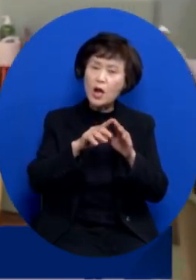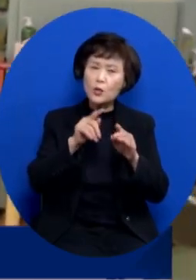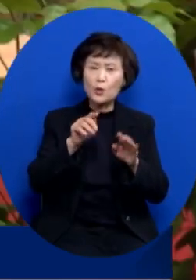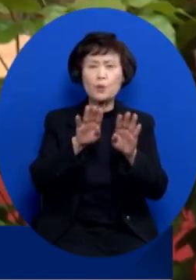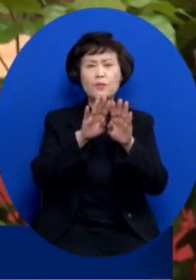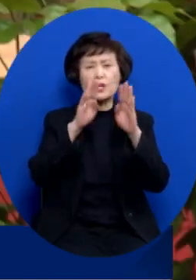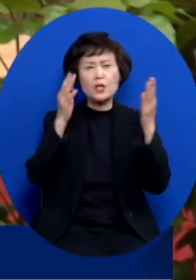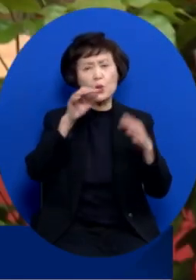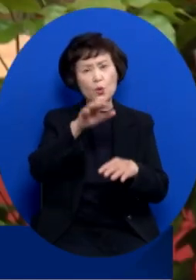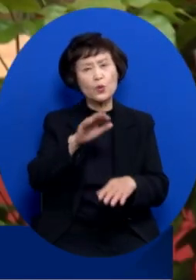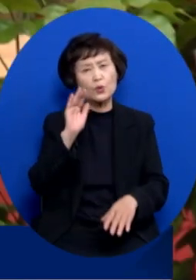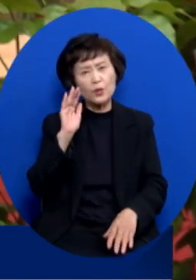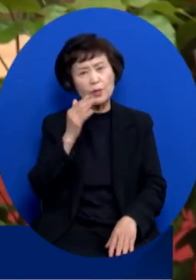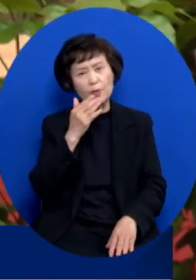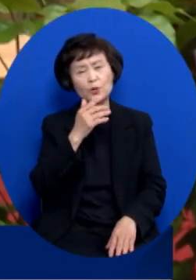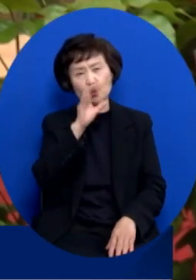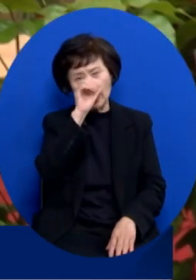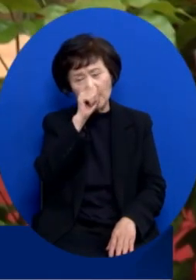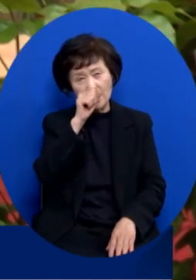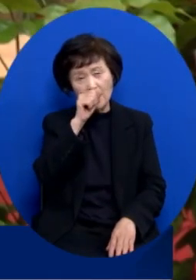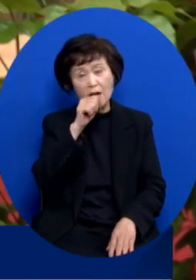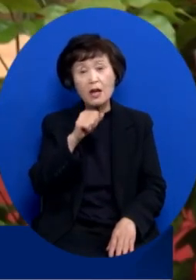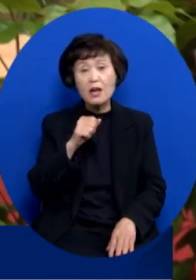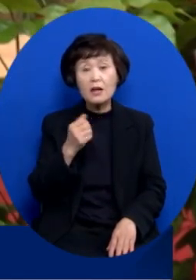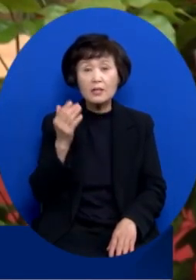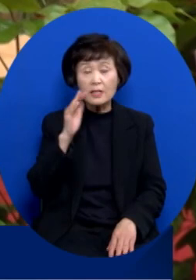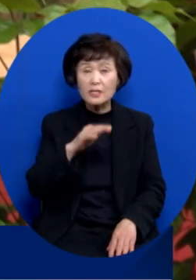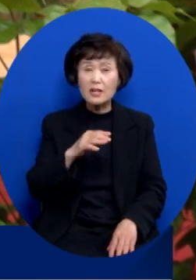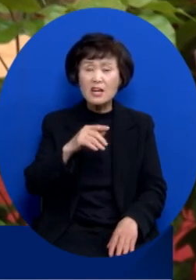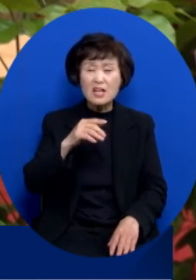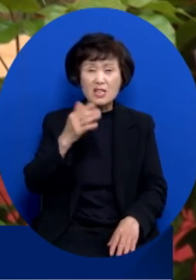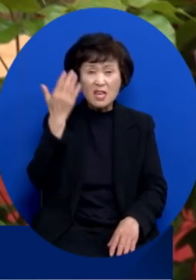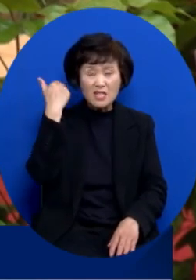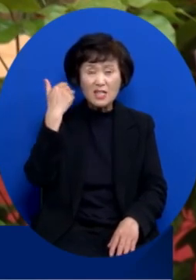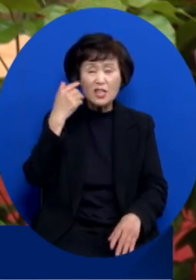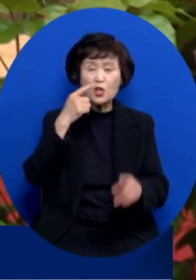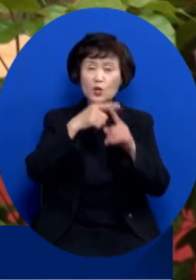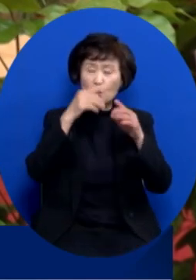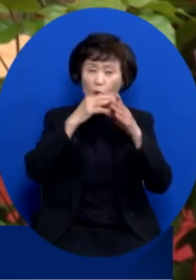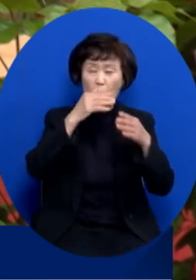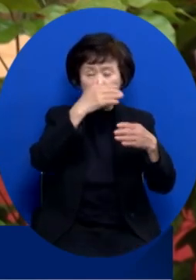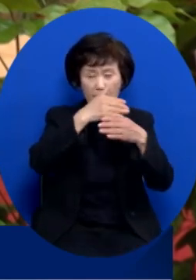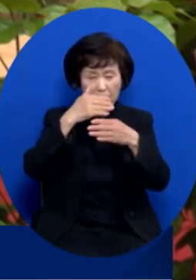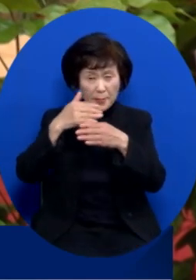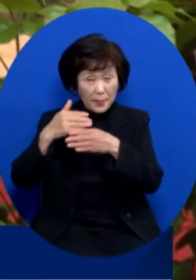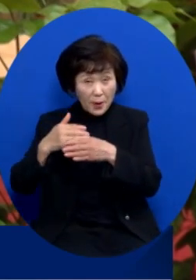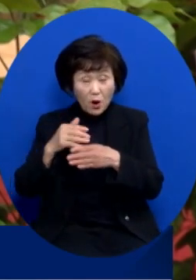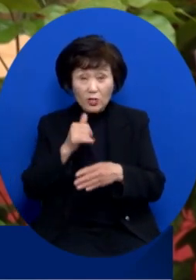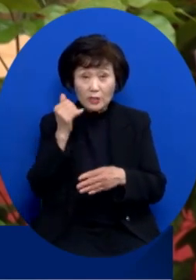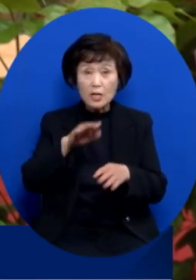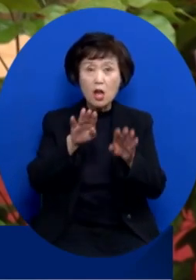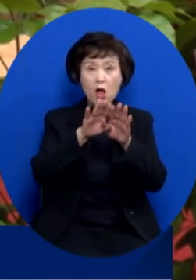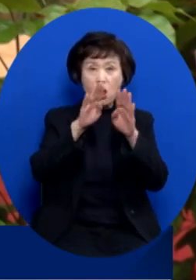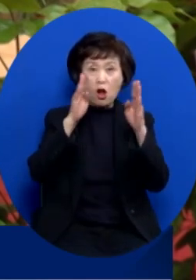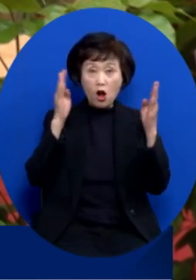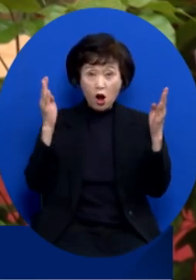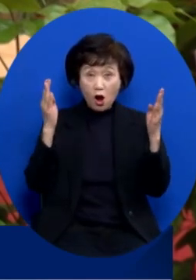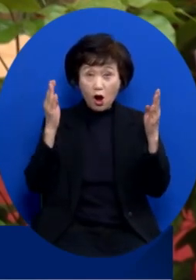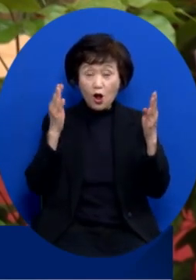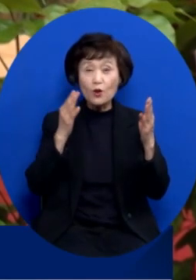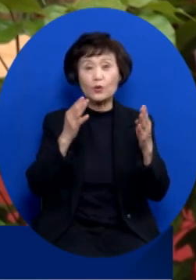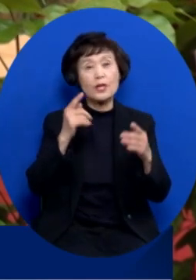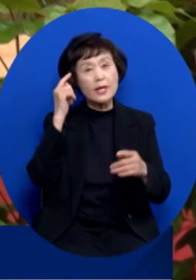그래서 나름 좀 거의 닫혀 있었거든요. 그래서 이제 뚫어서 열었더니 생각보다